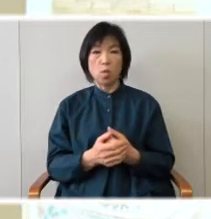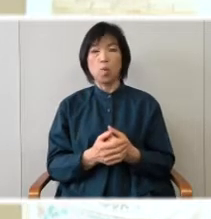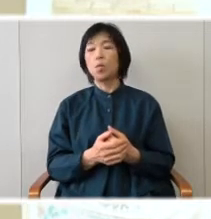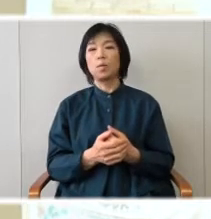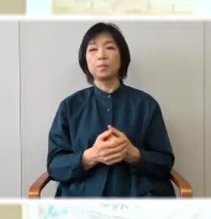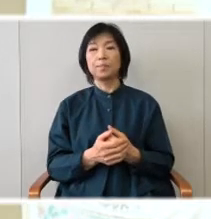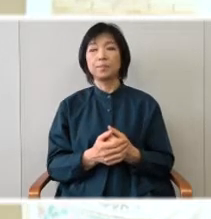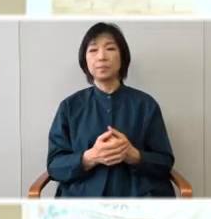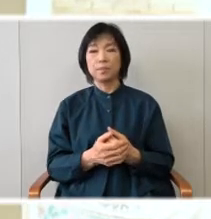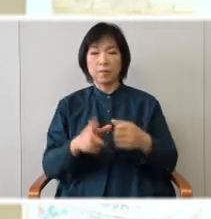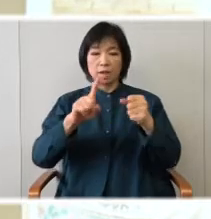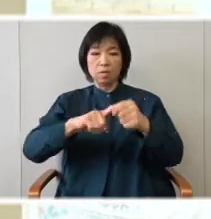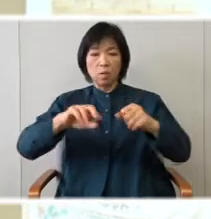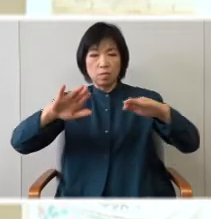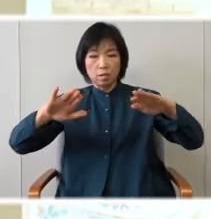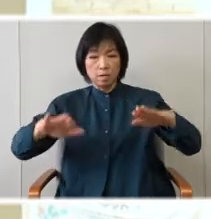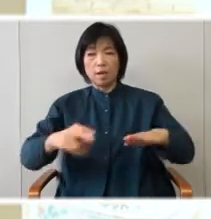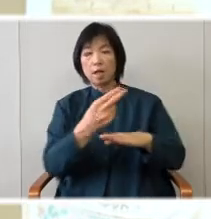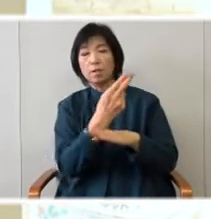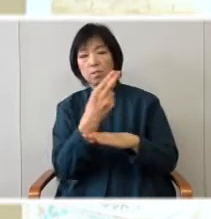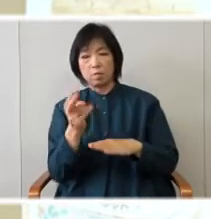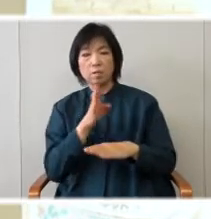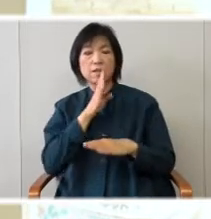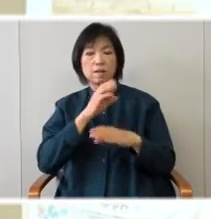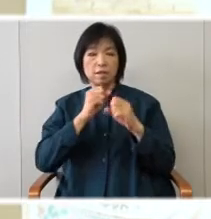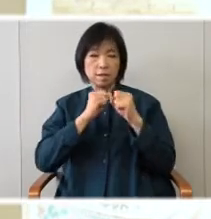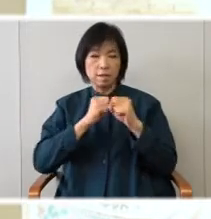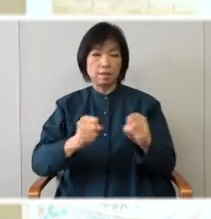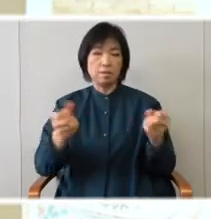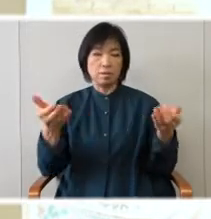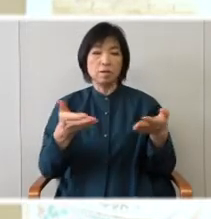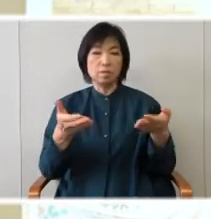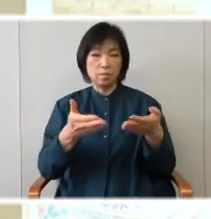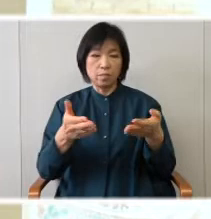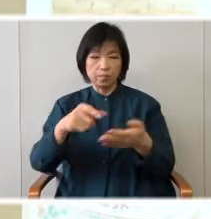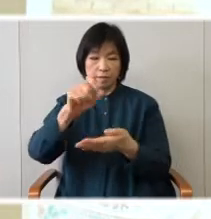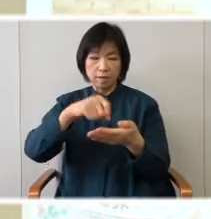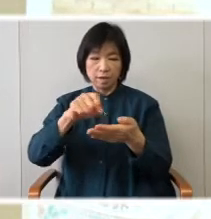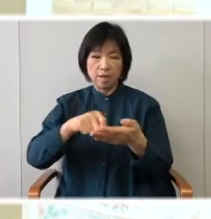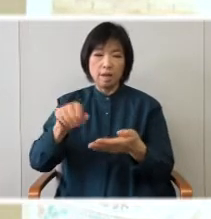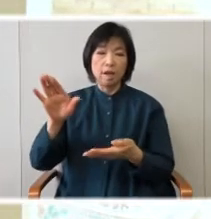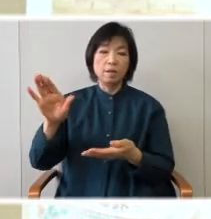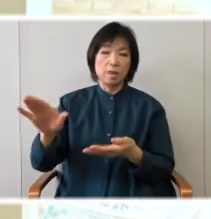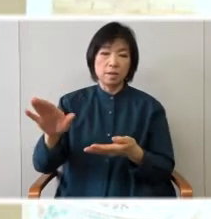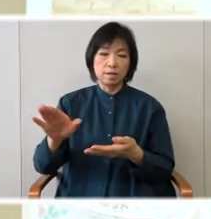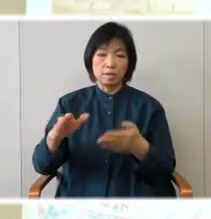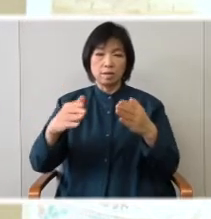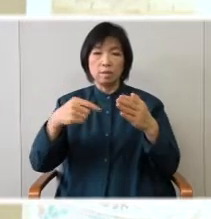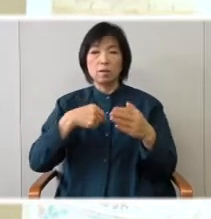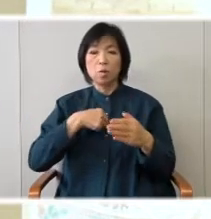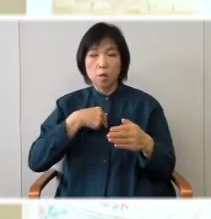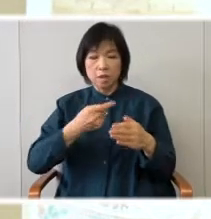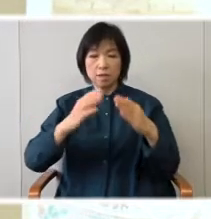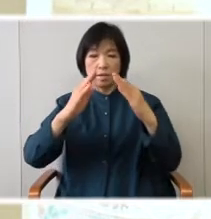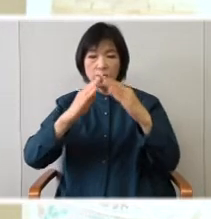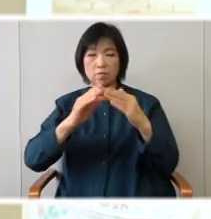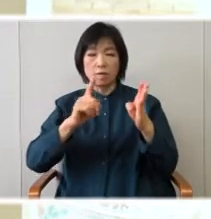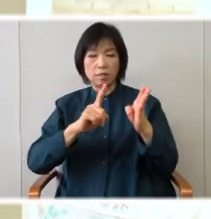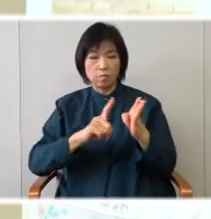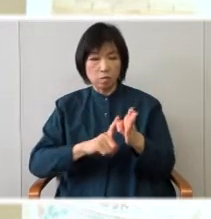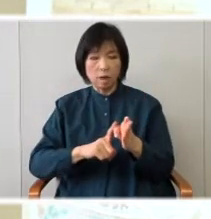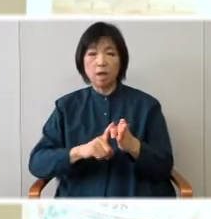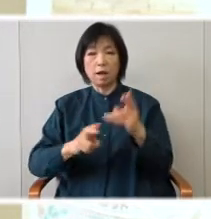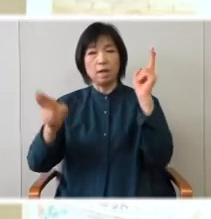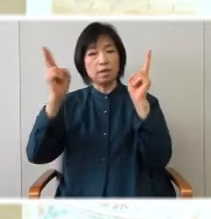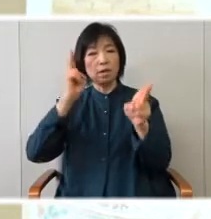これはあの今年度実施をする事業の概要であります。具体的には個人住宅また事業所への